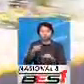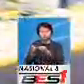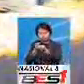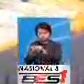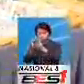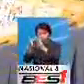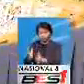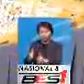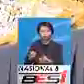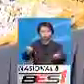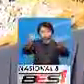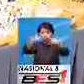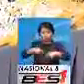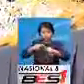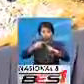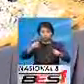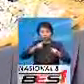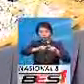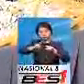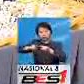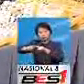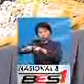usahawan-usahawan kraf di sini datang dari pelbagai